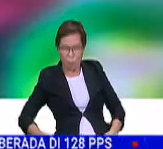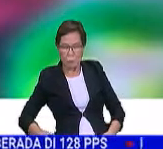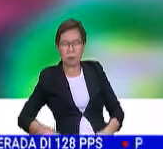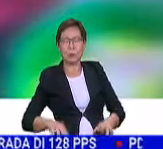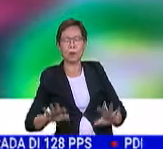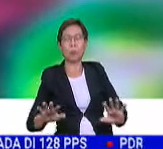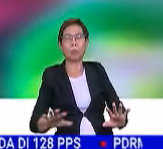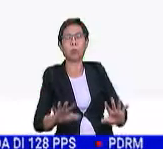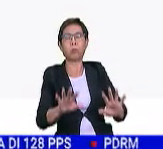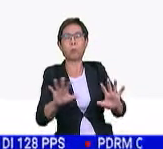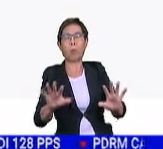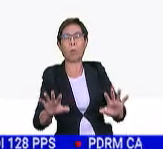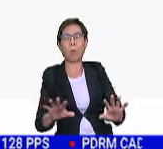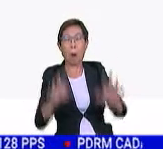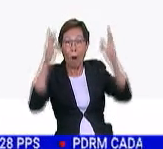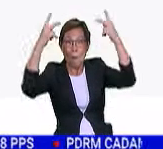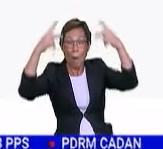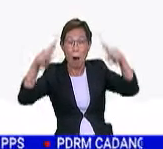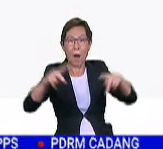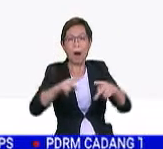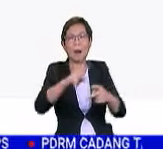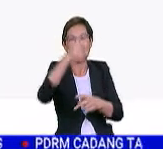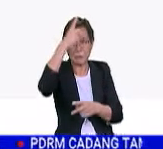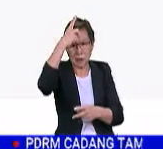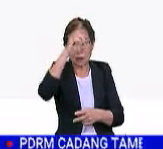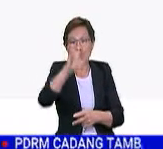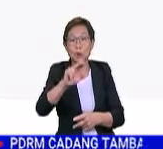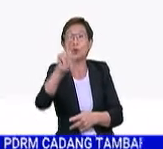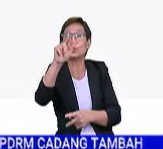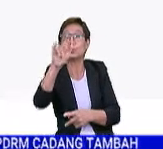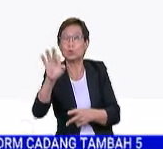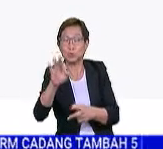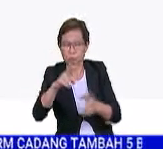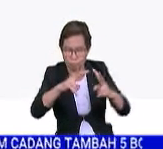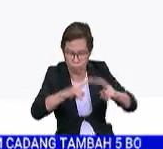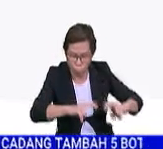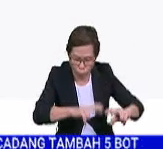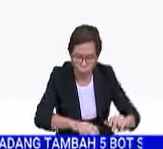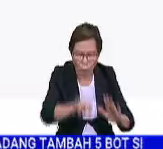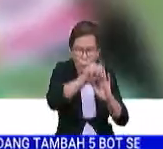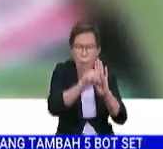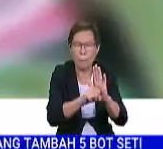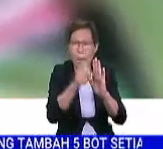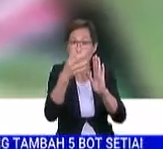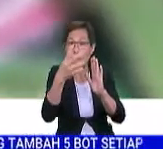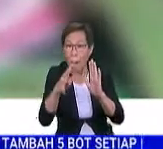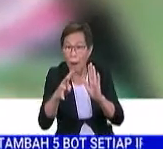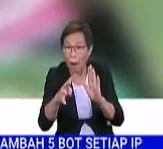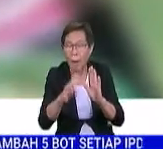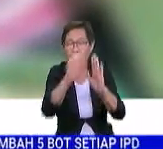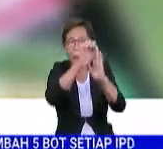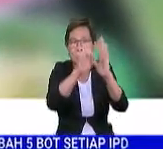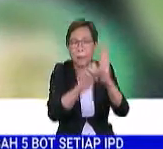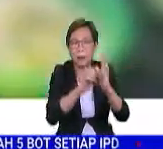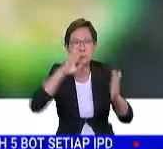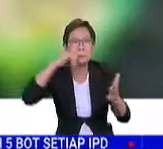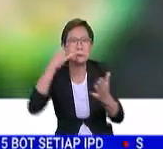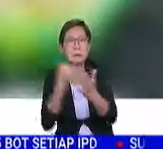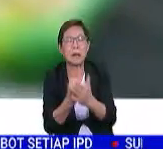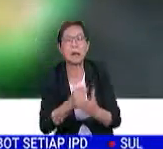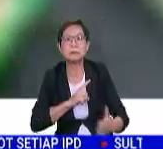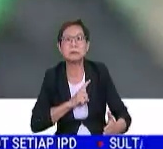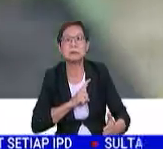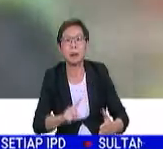Bomoh. Mengarahnya, Dato' Muhammad Yusof Hussein berkata siasatan dibuat mengikut Seksyen 14 Enactment Jenayah